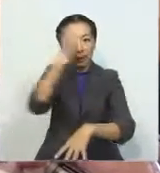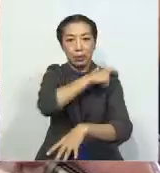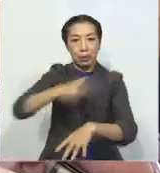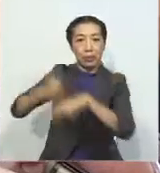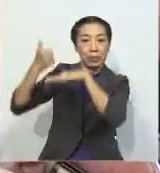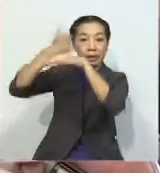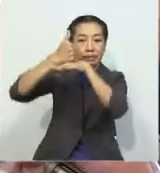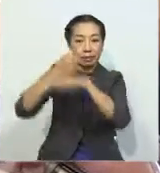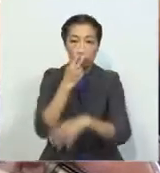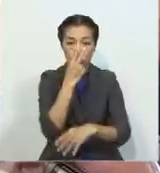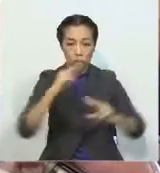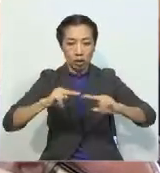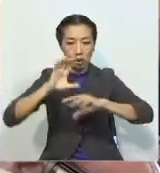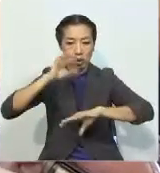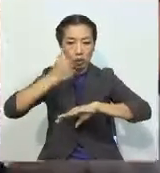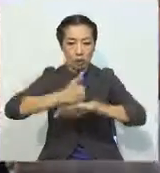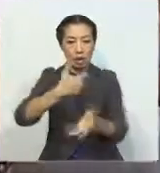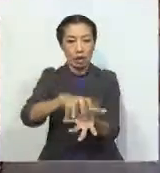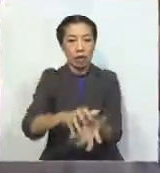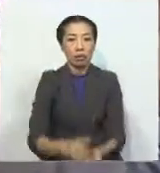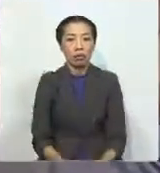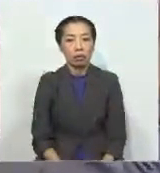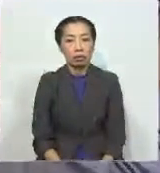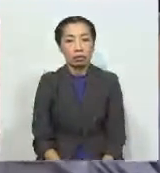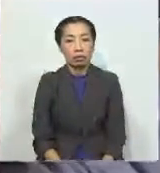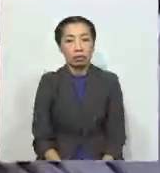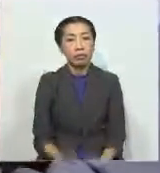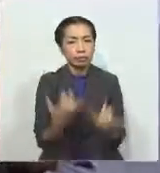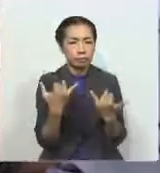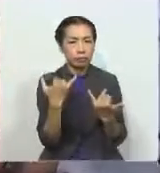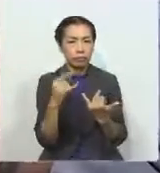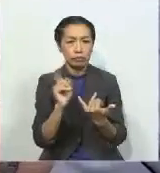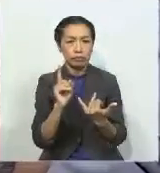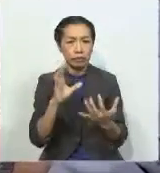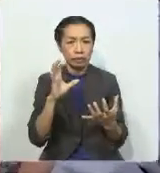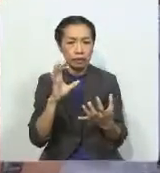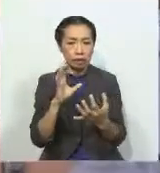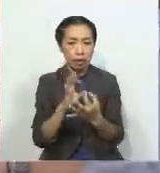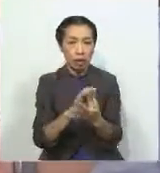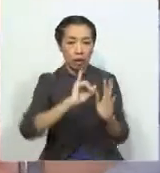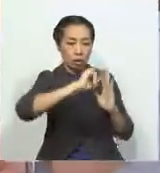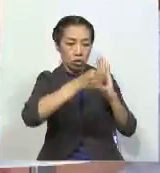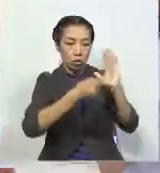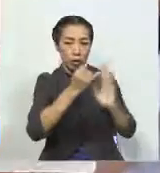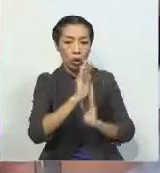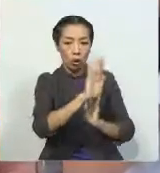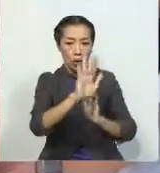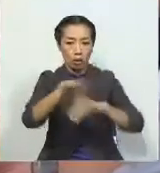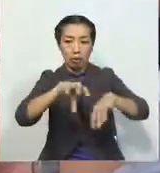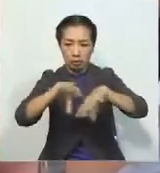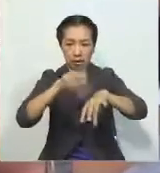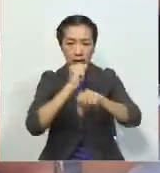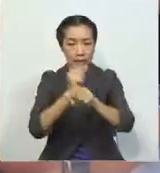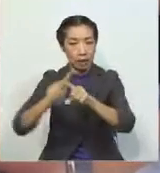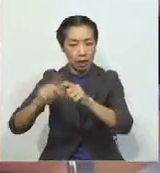ของพลเอกอนุพงษ์กันดูครับ ครับในขั้นนี้ทางจังหวัดก็ได้เตรียมการในส่วนเกี่ยวข้อง